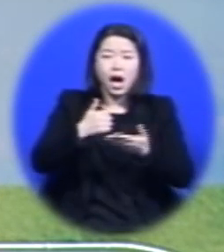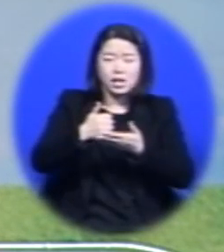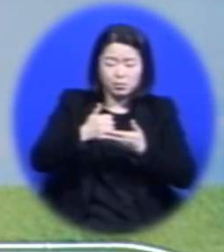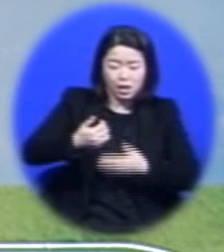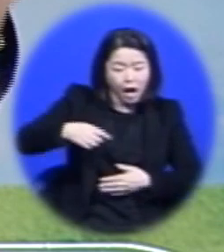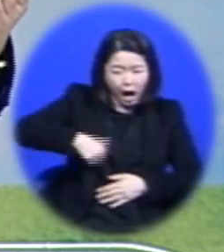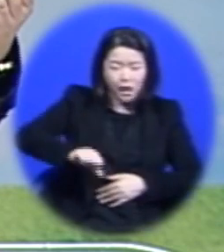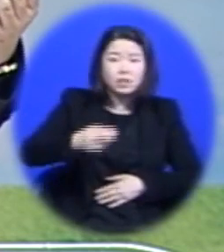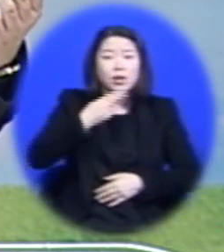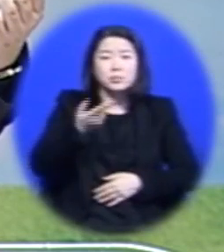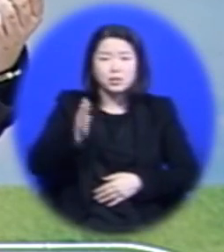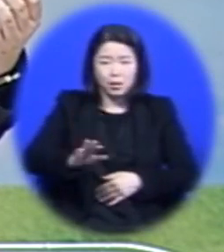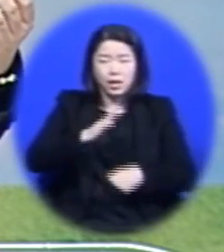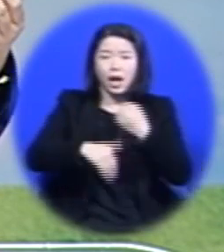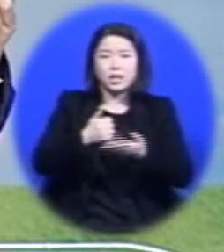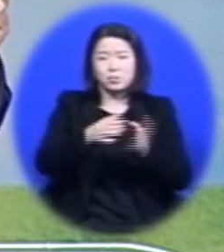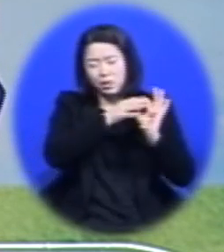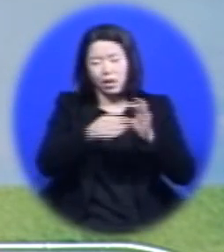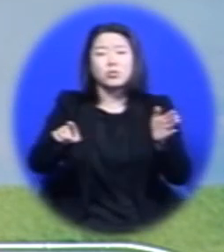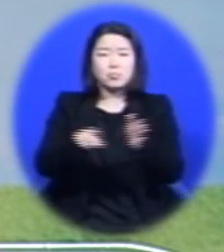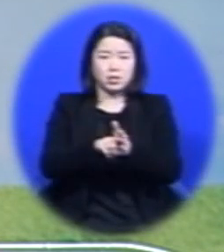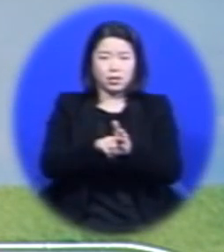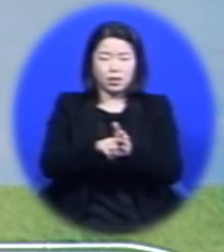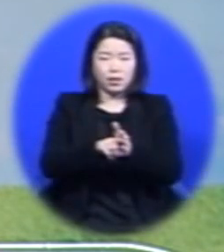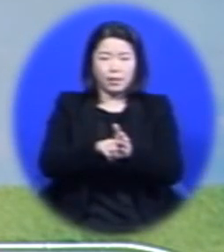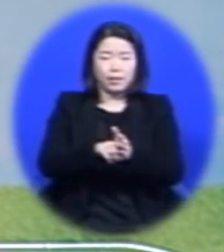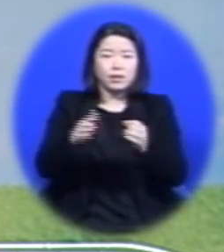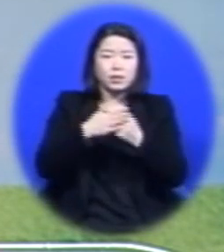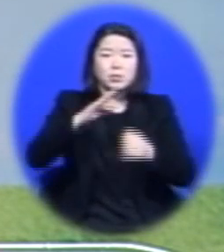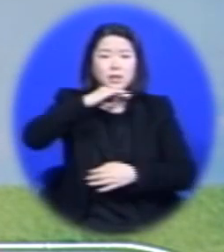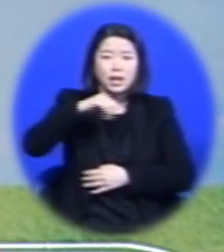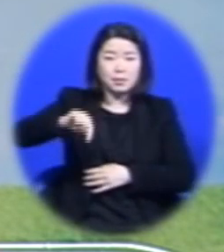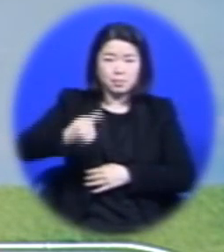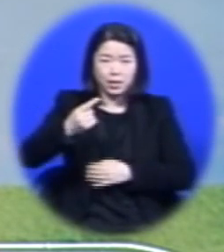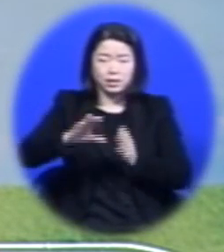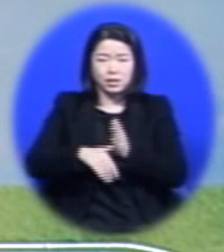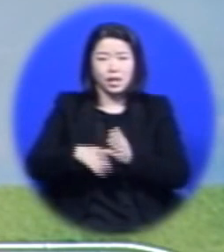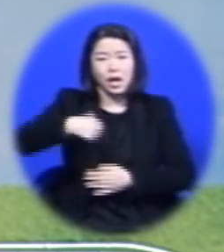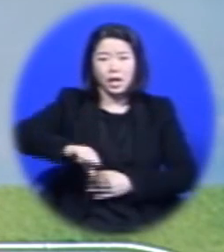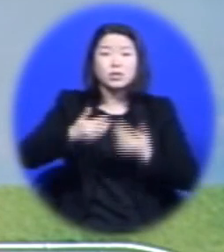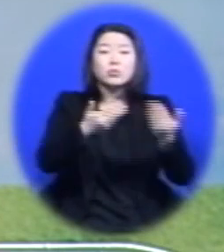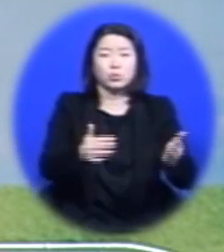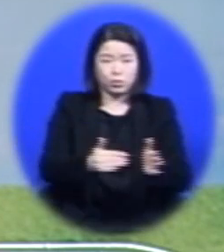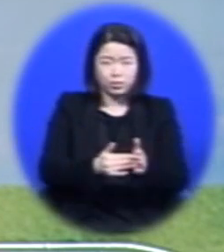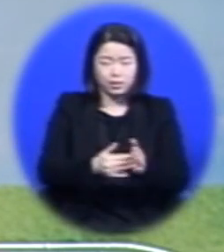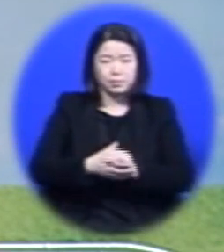아브라함은 하나님을 믿었어요 100세에 하나님이 아들을 주셨어요